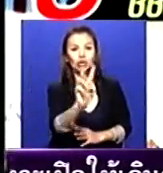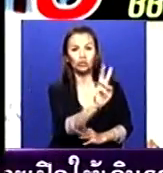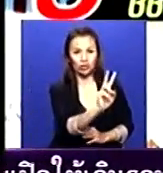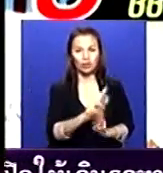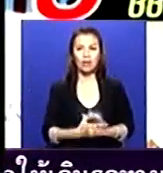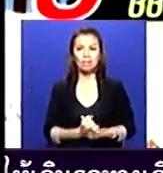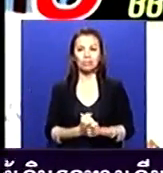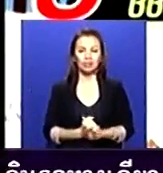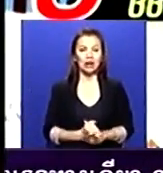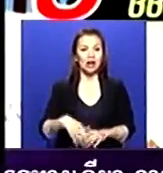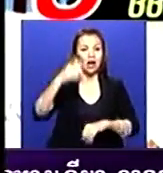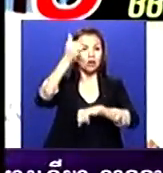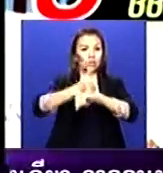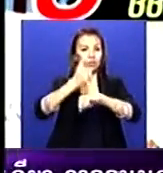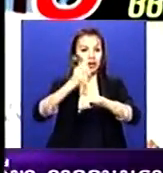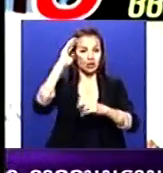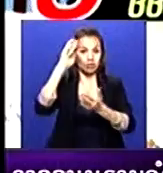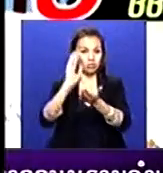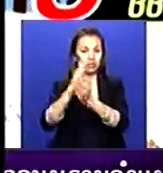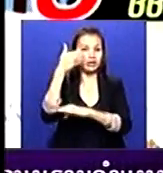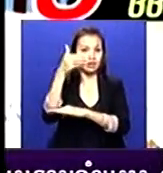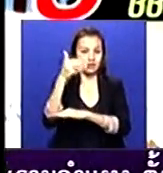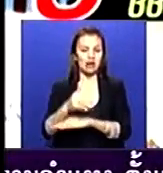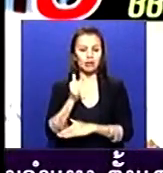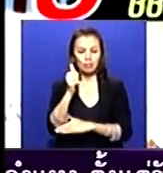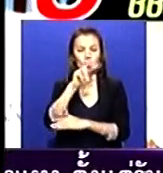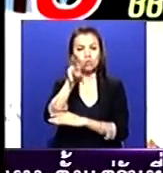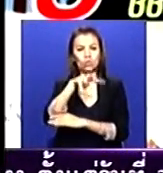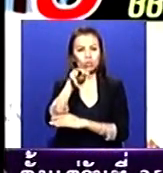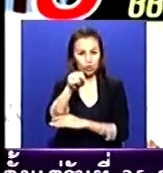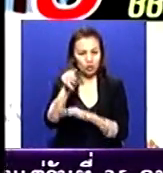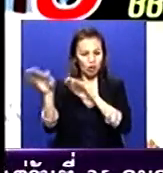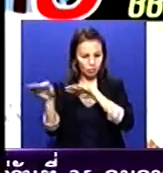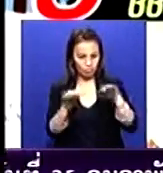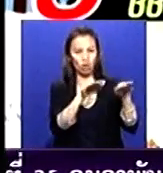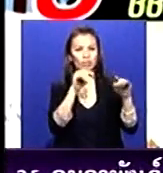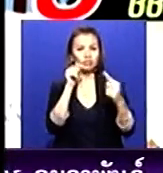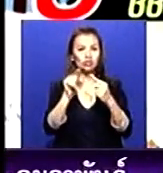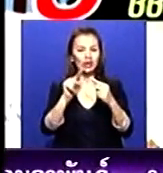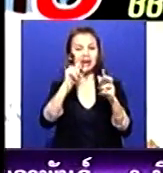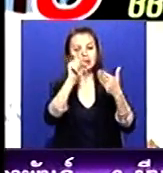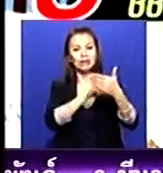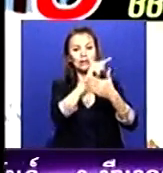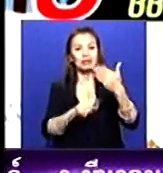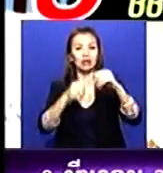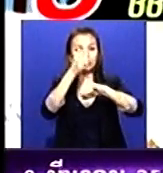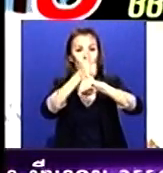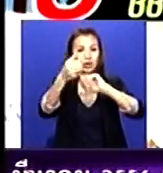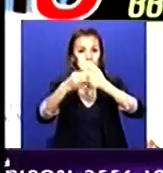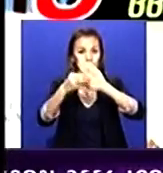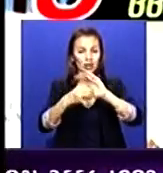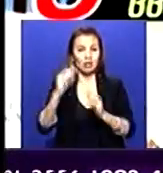ตำรวจแห่งชาติค่ะก็ได้ตรวจเยี่ยมความพร้อมศูนย์ดูแลการเลือกตั้งผู้ว่าราชการกรุงเทพมหานครนะคะโดยมีการจัดกำลังตำร